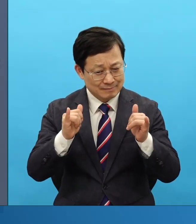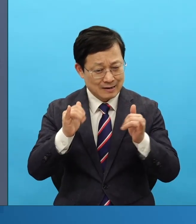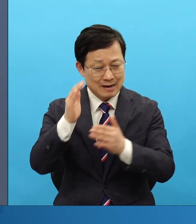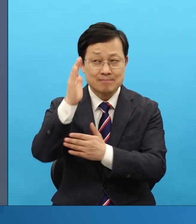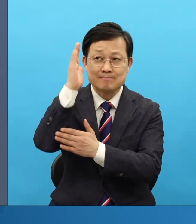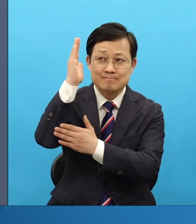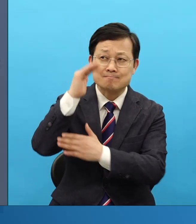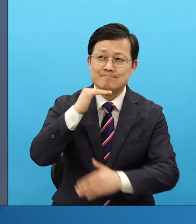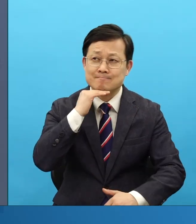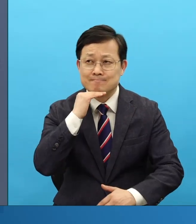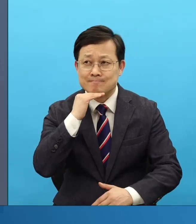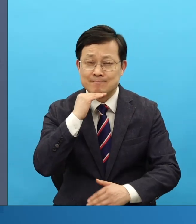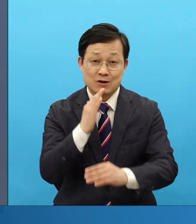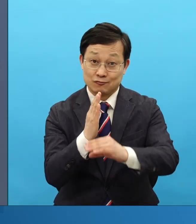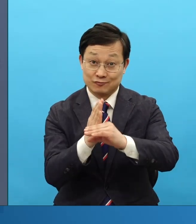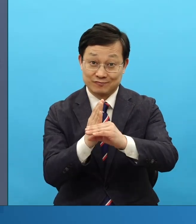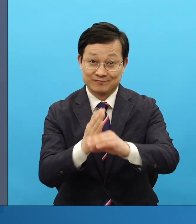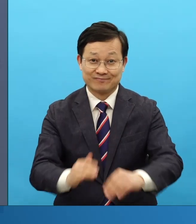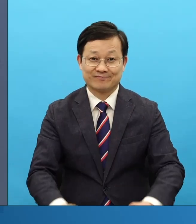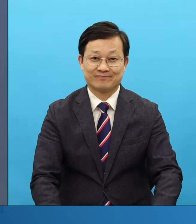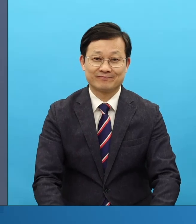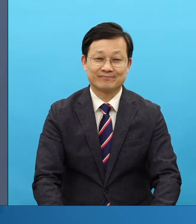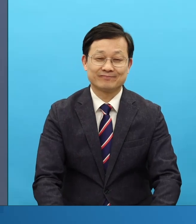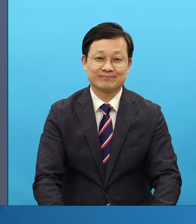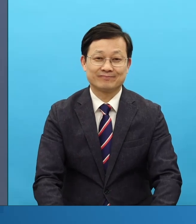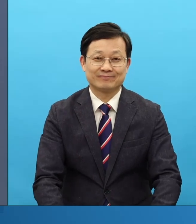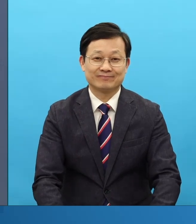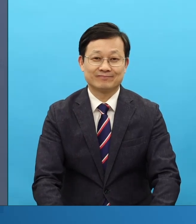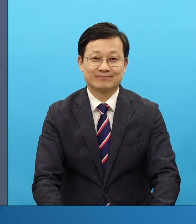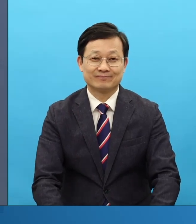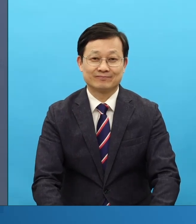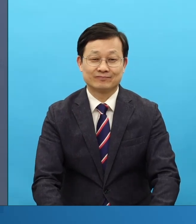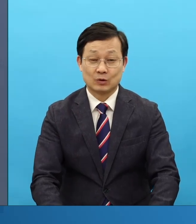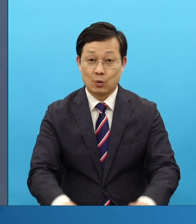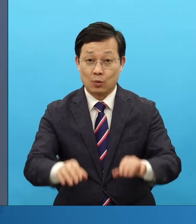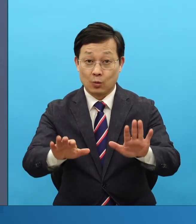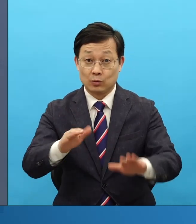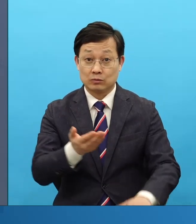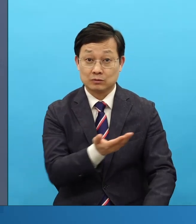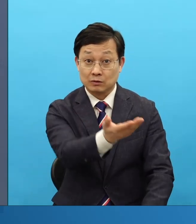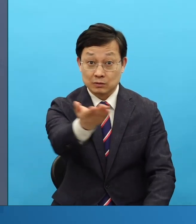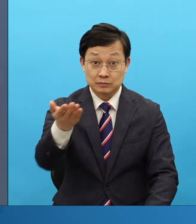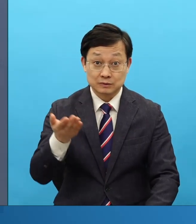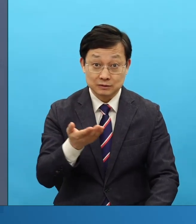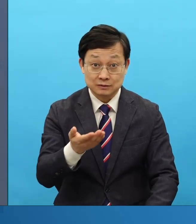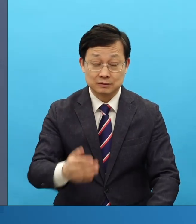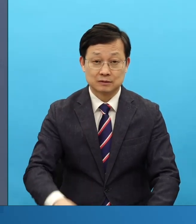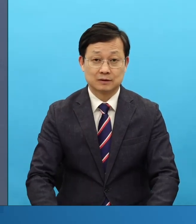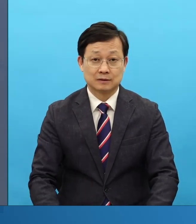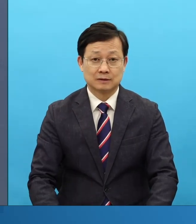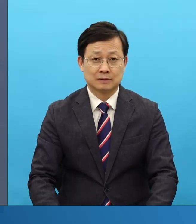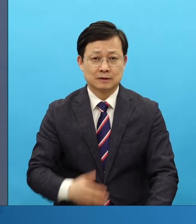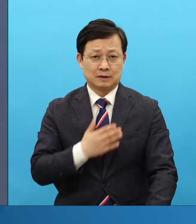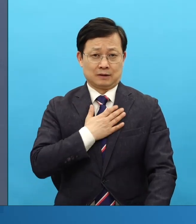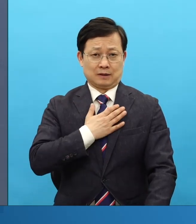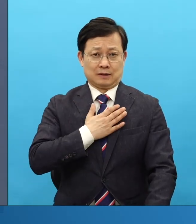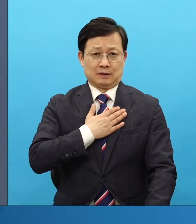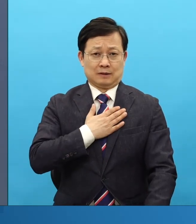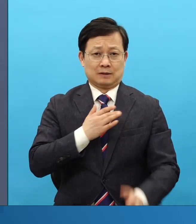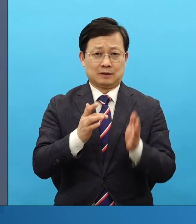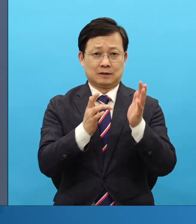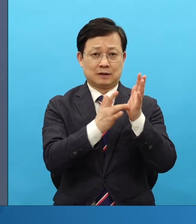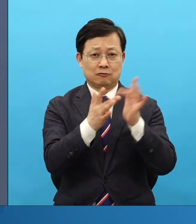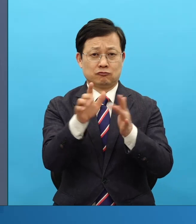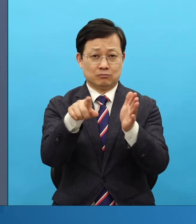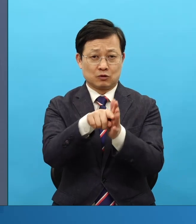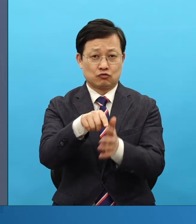we see that over 450,000 people are waiting for the word. 오늘 여러분들은 내가 구원받았는데 왜